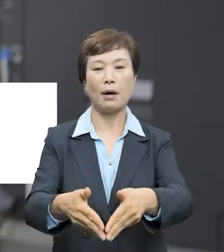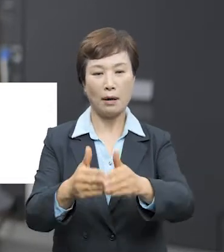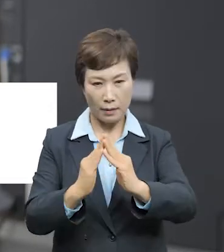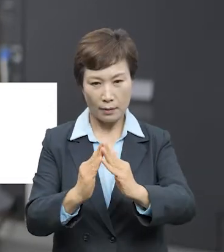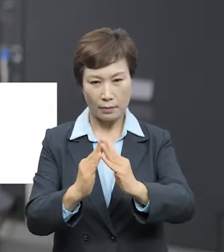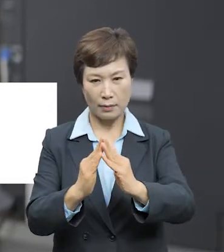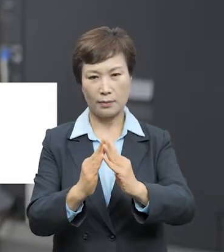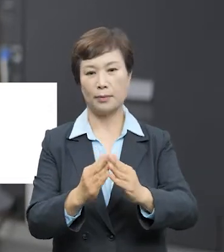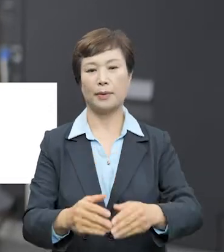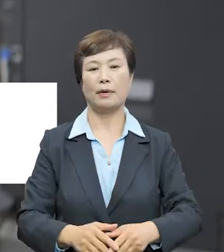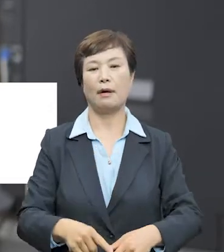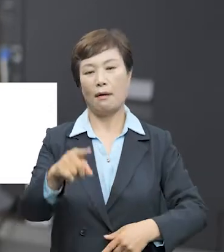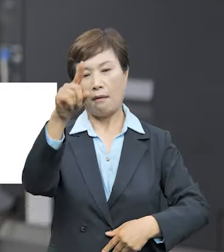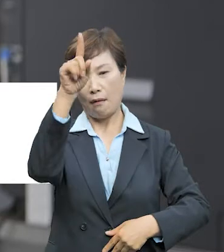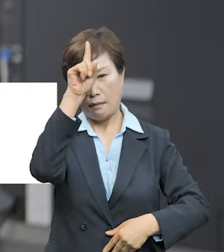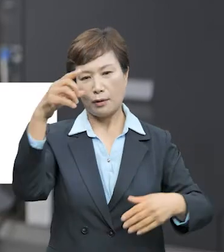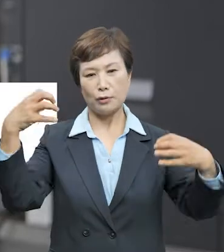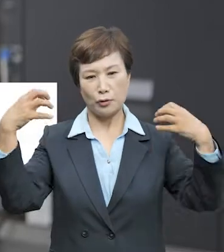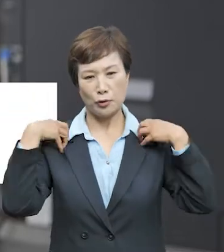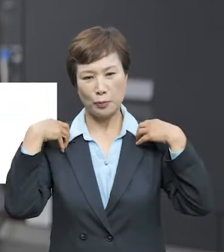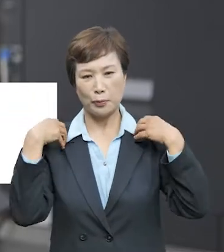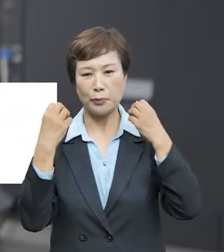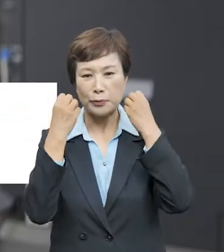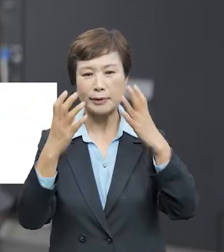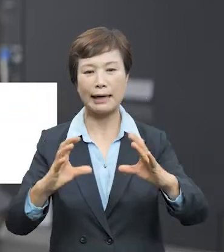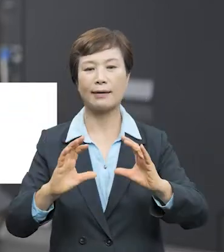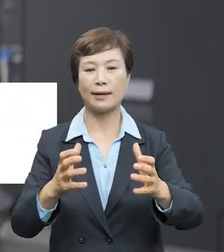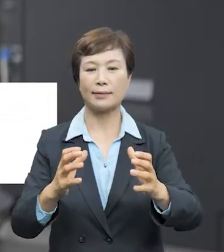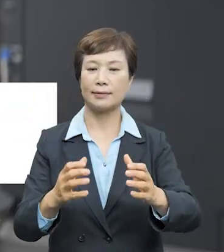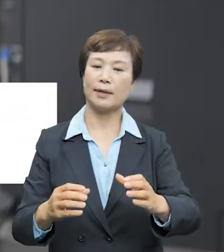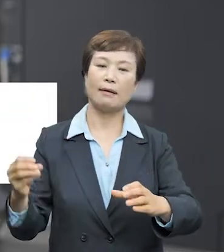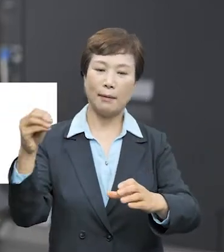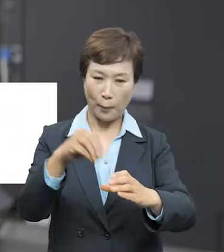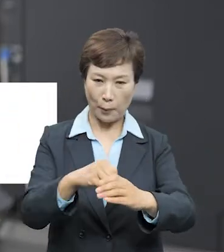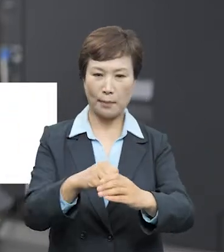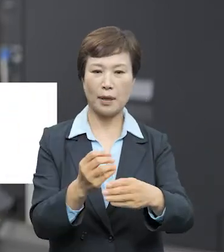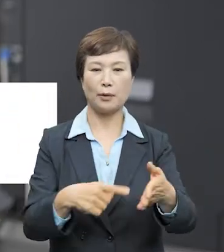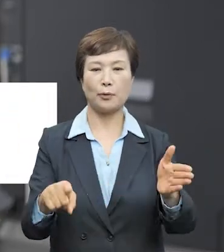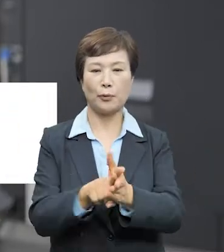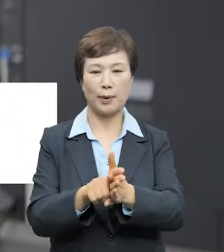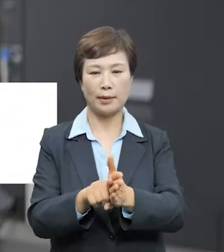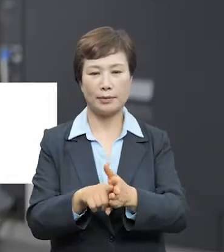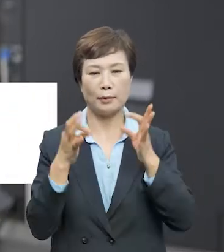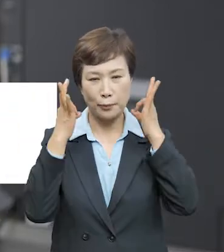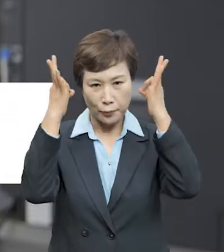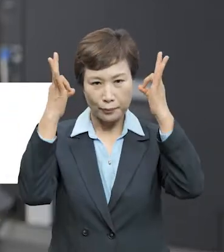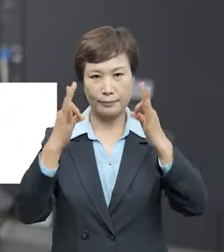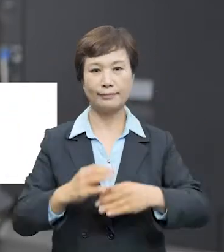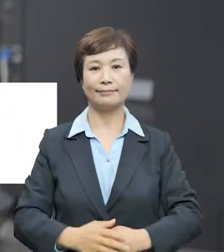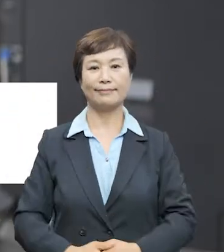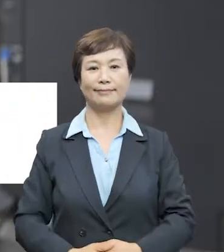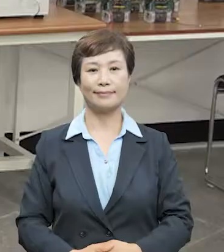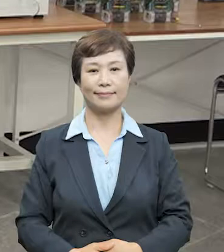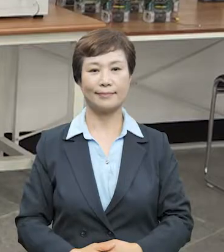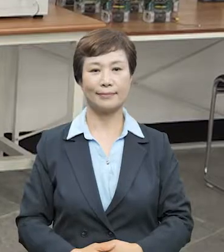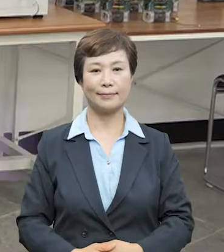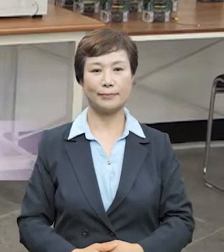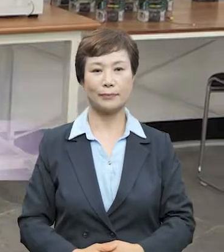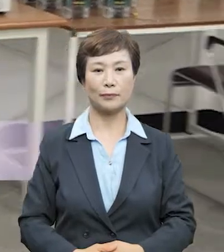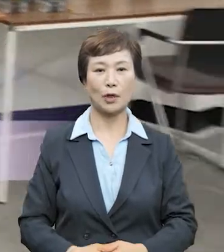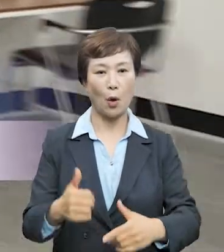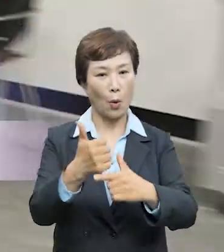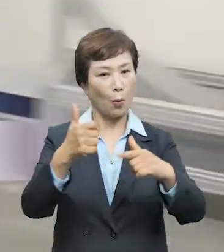새 정부 국정과제에 반영되도록 해 국가 차원의 지원을 기반으로 신속히 추진해 나가겠습니다.